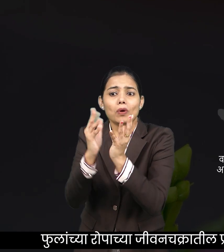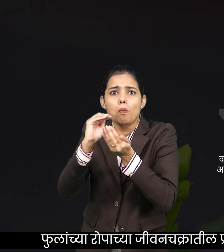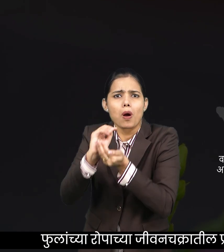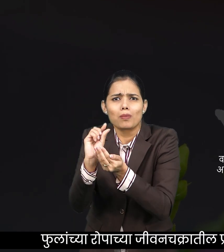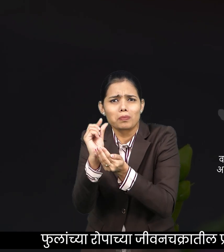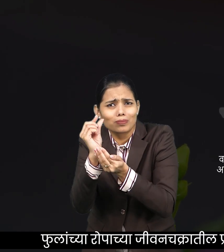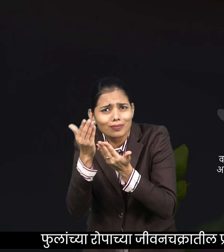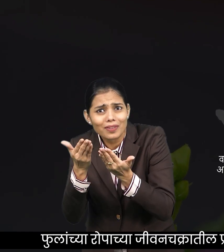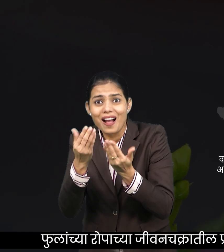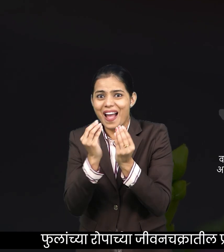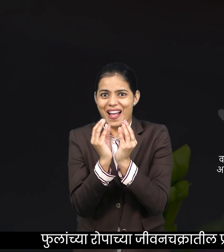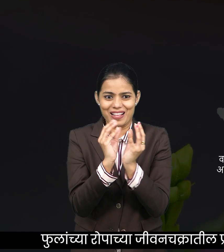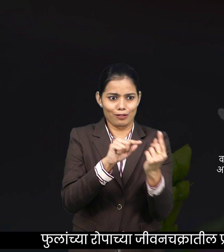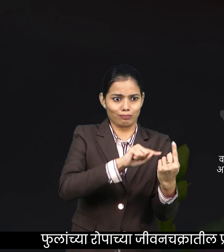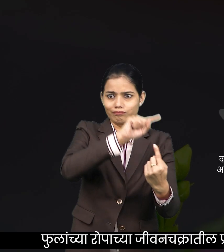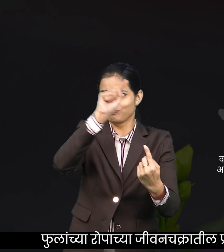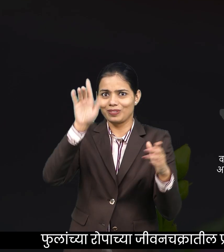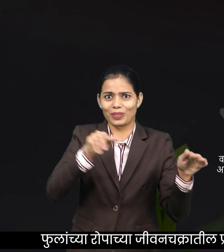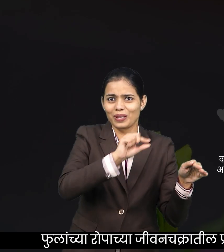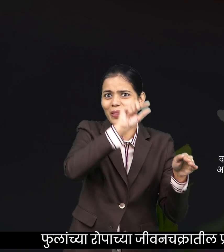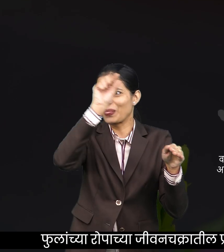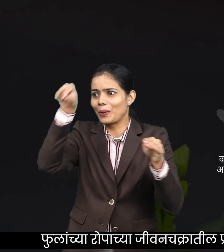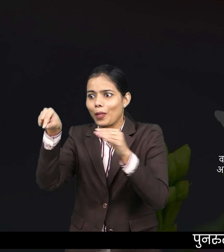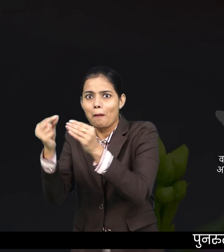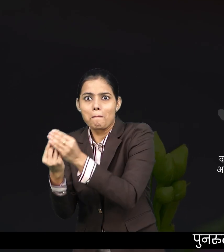वाढ, फुले येणे,